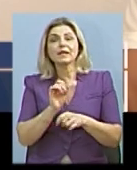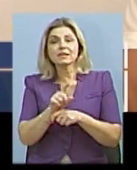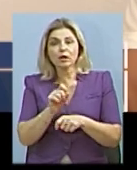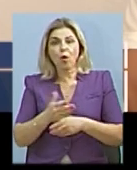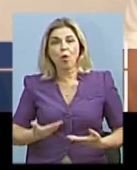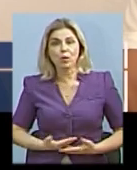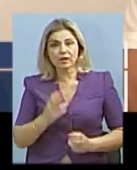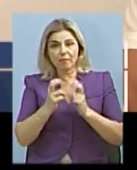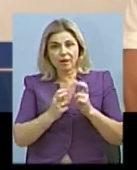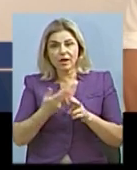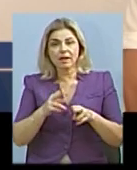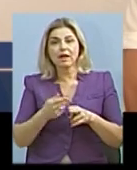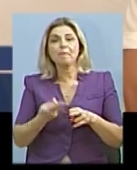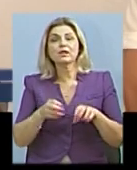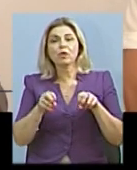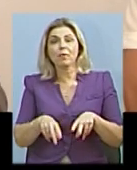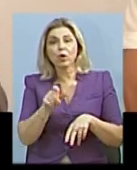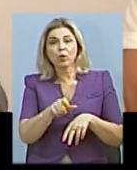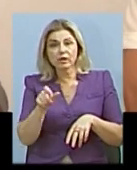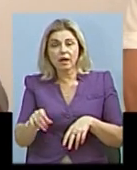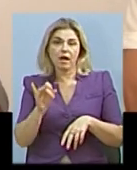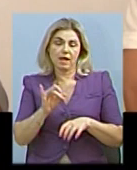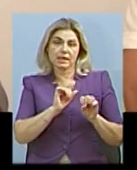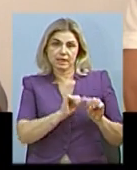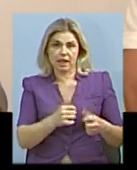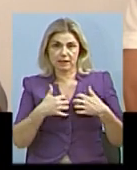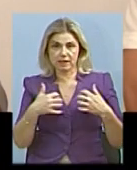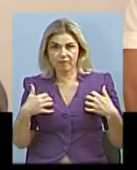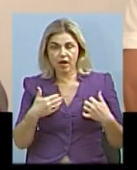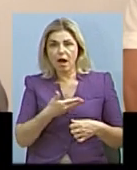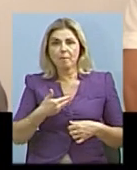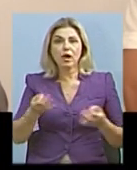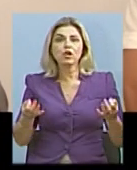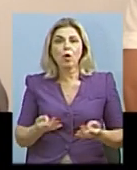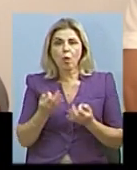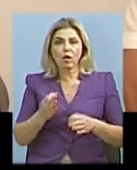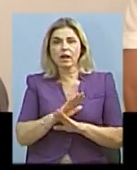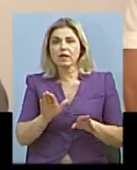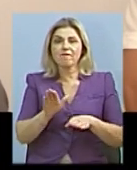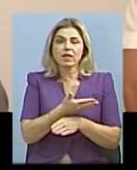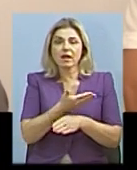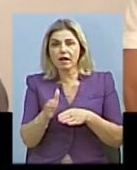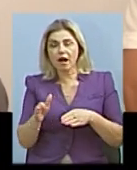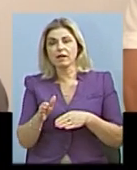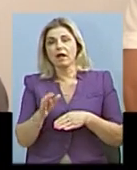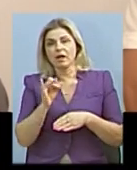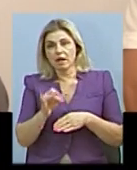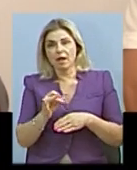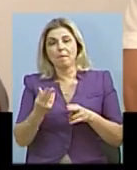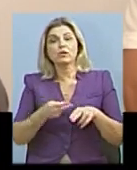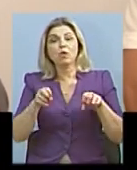є безпека мешканців і захист тварин. Ми ніколи не виділяємо і не ставимо безпеку